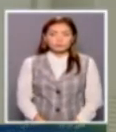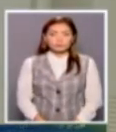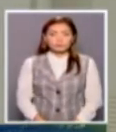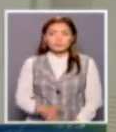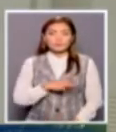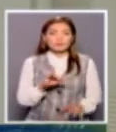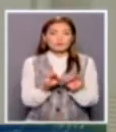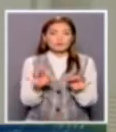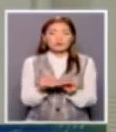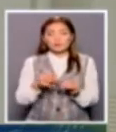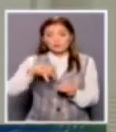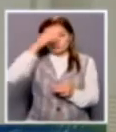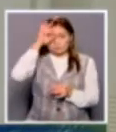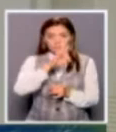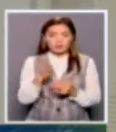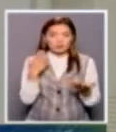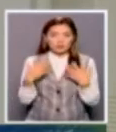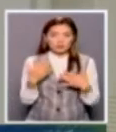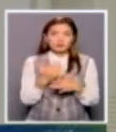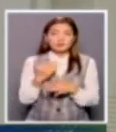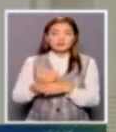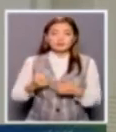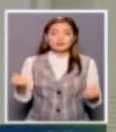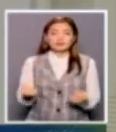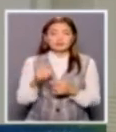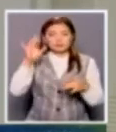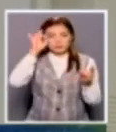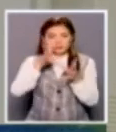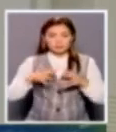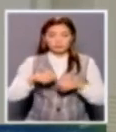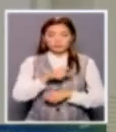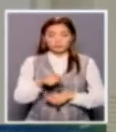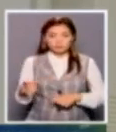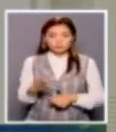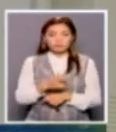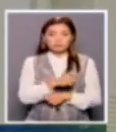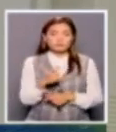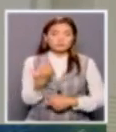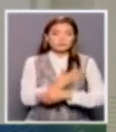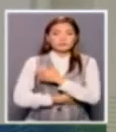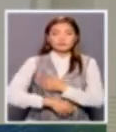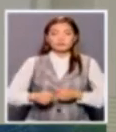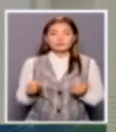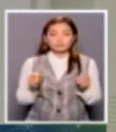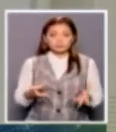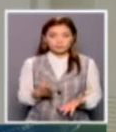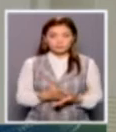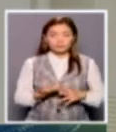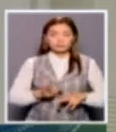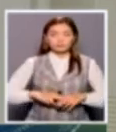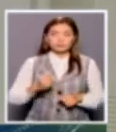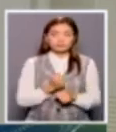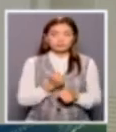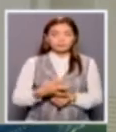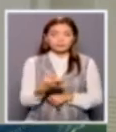Были высказаны хорошие предложения относительно оказания помощи малообеспеченным гражданам, людям с ограниченными возможностями. В этом